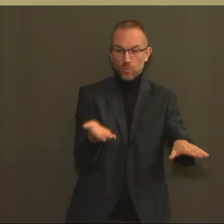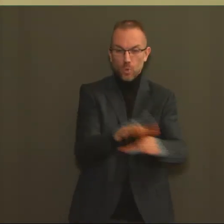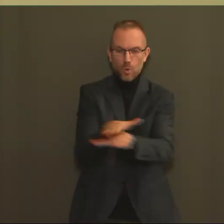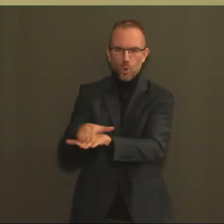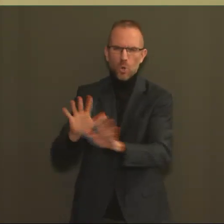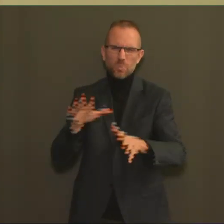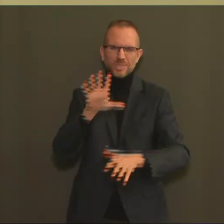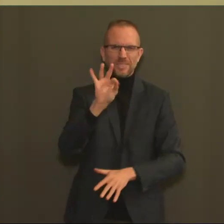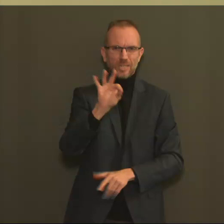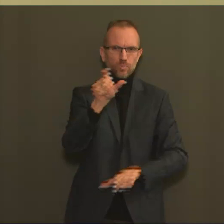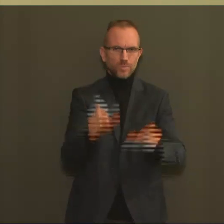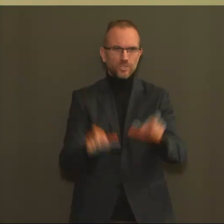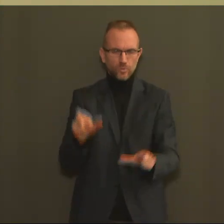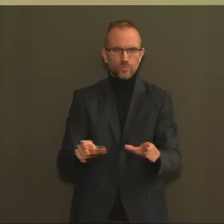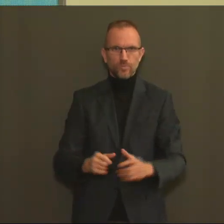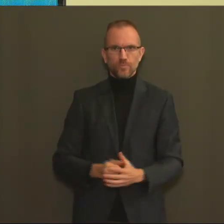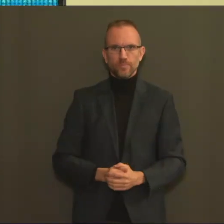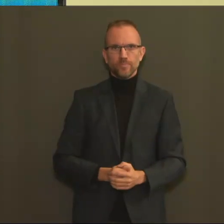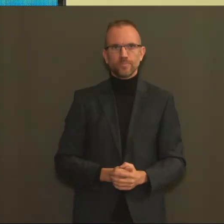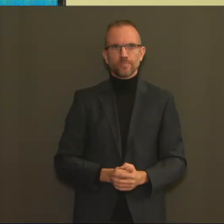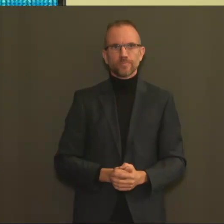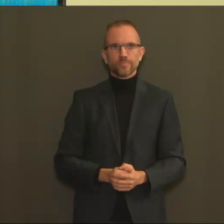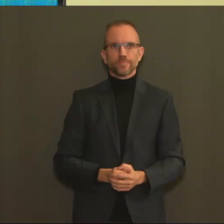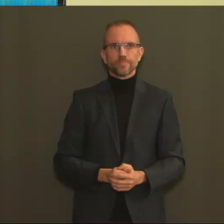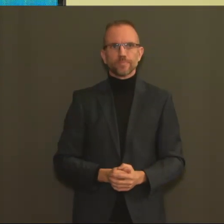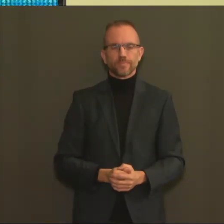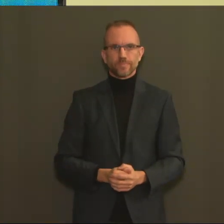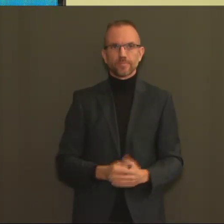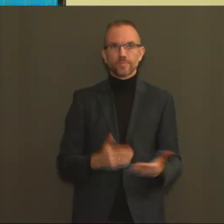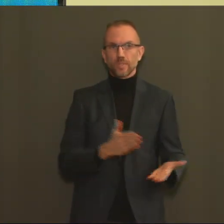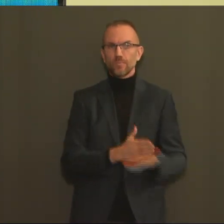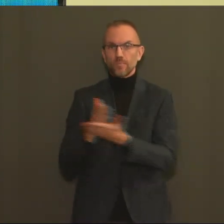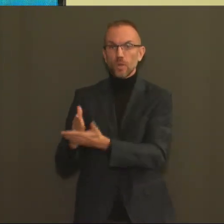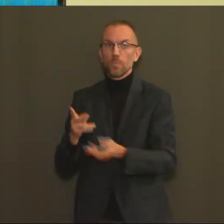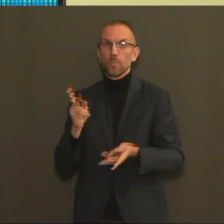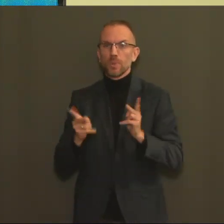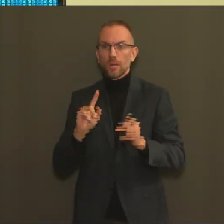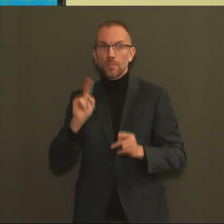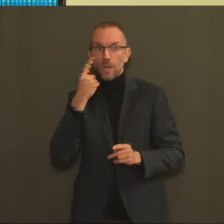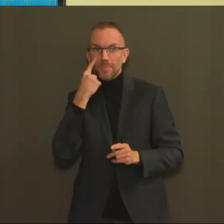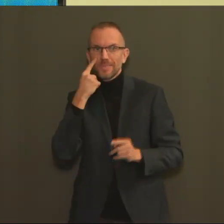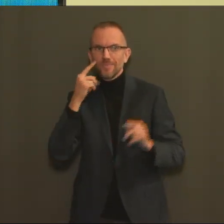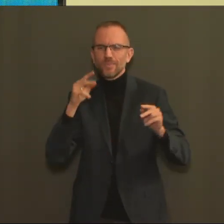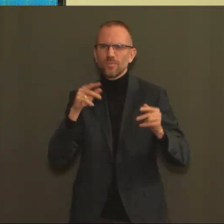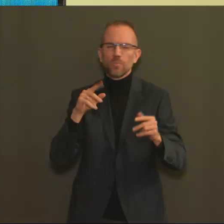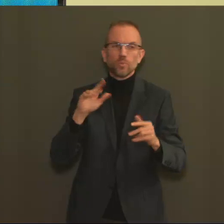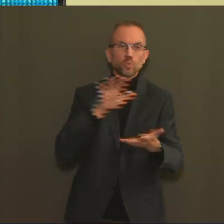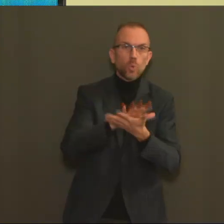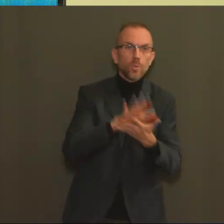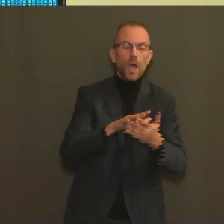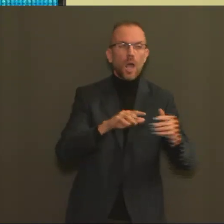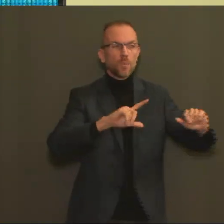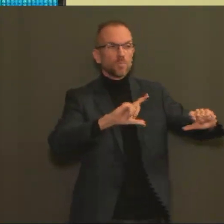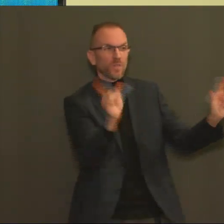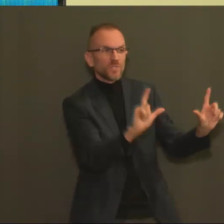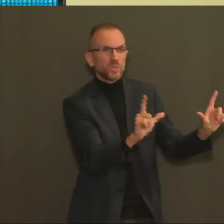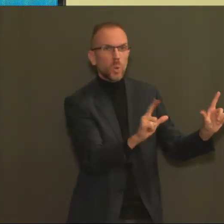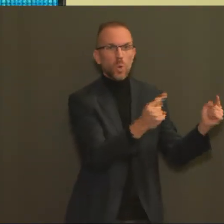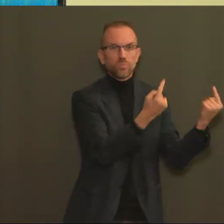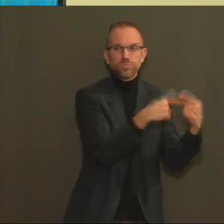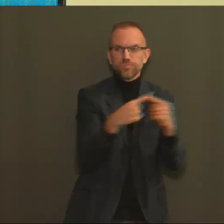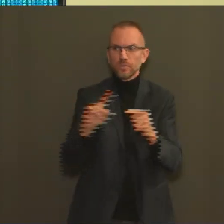erover zei wie zet hem altijd al duur door naar prijs dan limiet yohji visuele poeder zoals u zei de variant die van